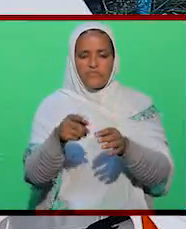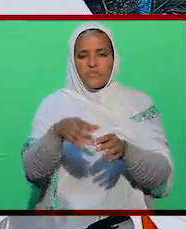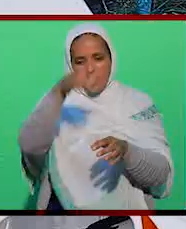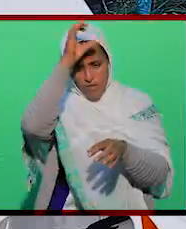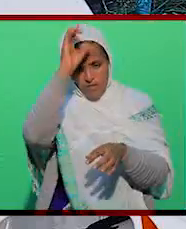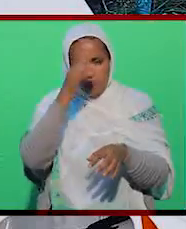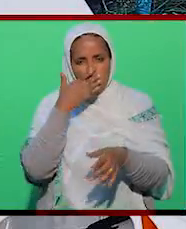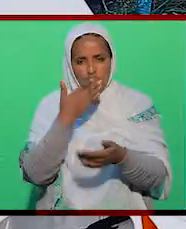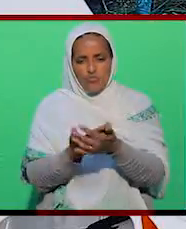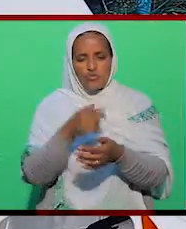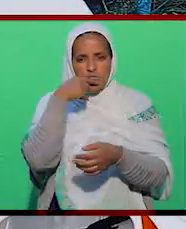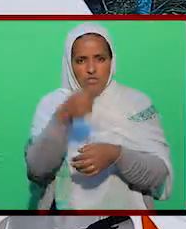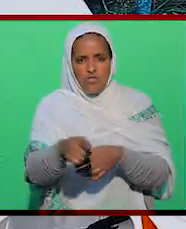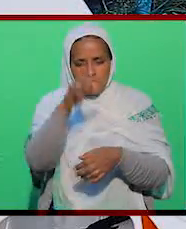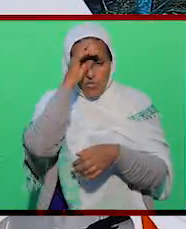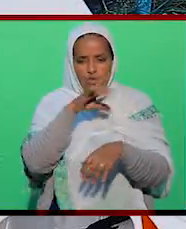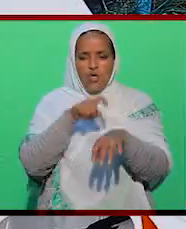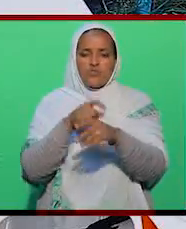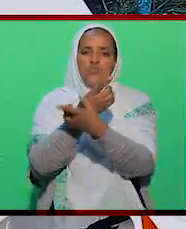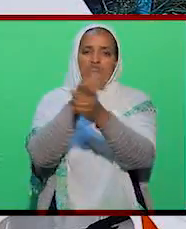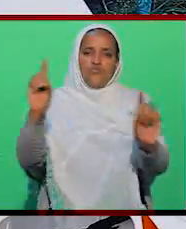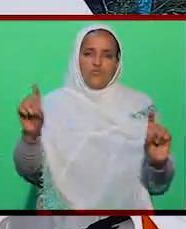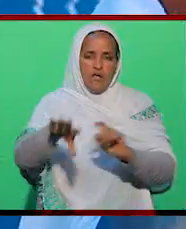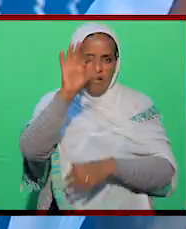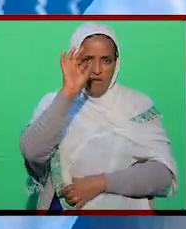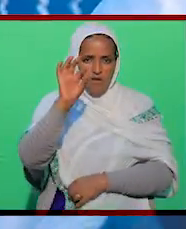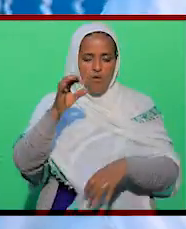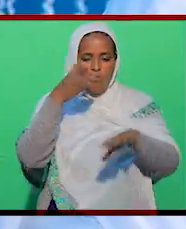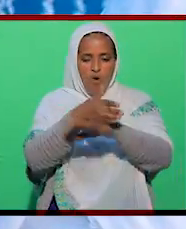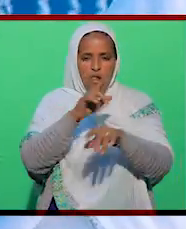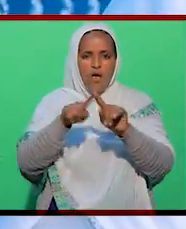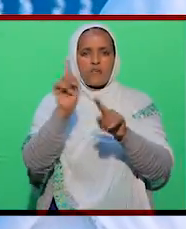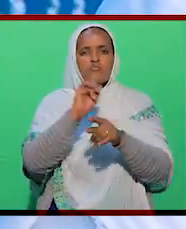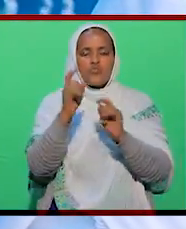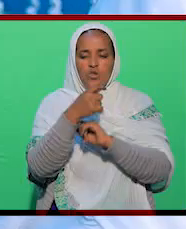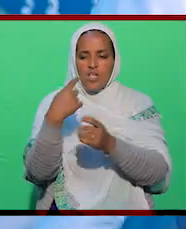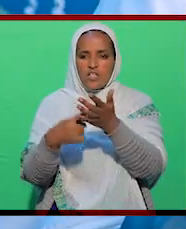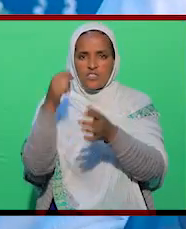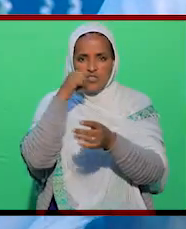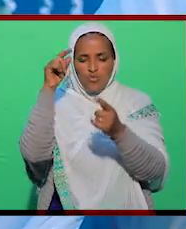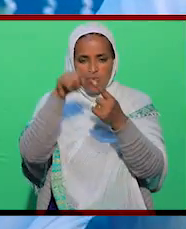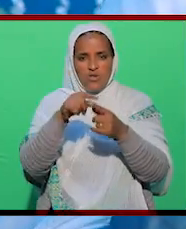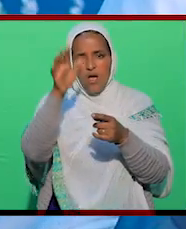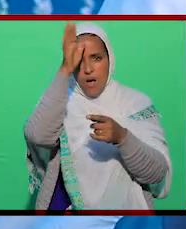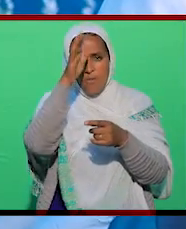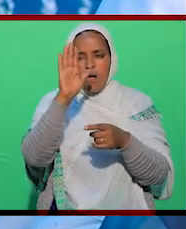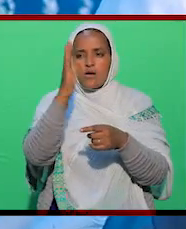በዚህ ተጠመቁ በጠበሉ ትላለች። ሰው ለጊዜ ይፈወሳል። ኋላ ግን ምን ሆነ? ያችንን ሴት